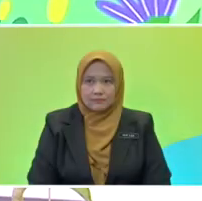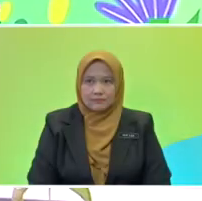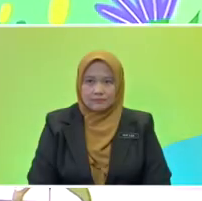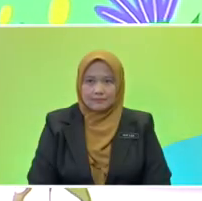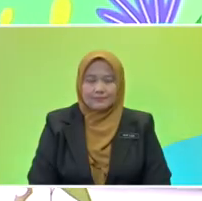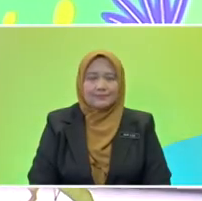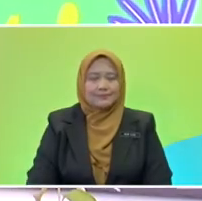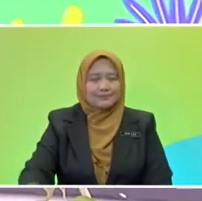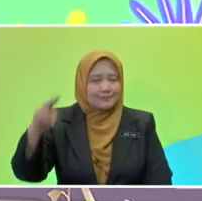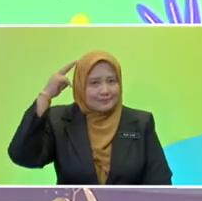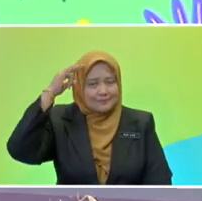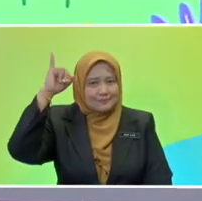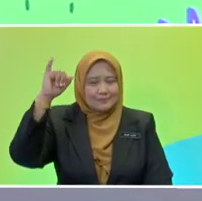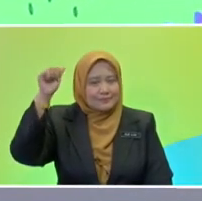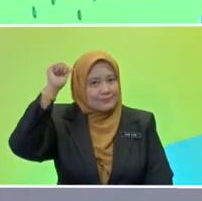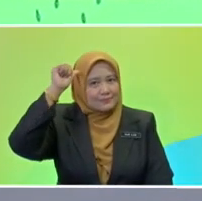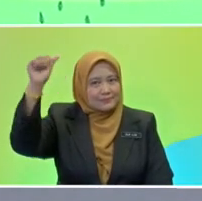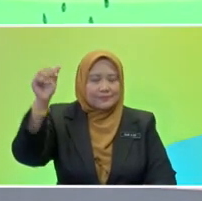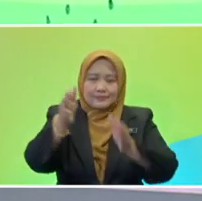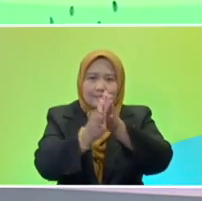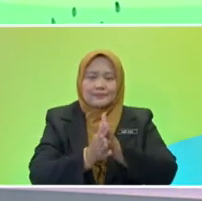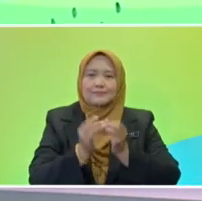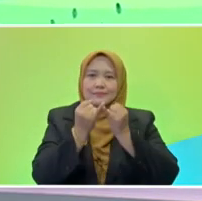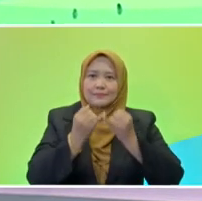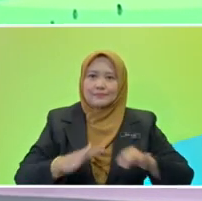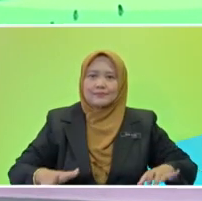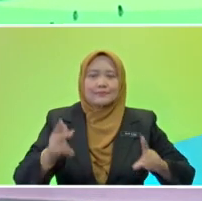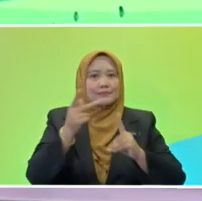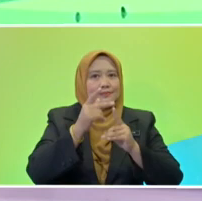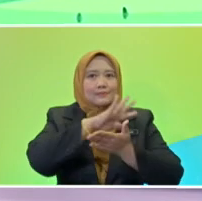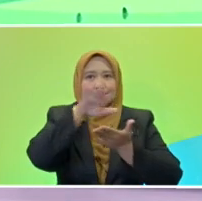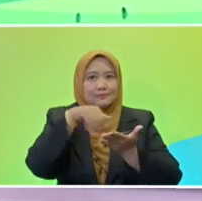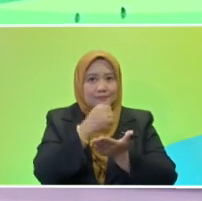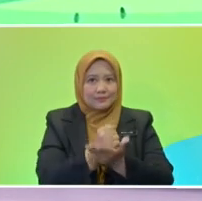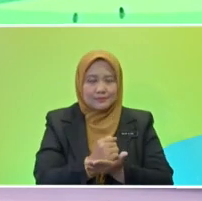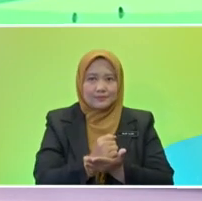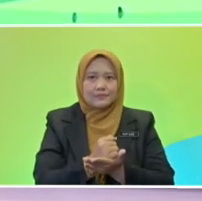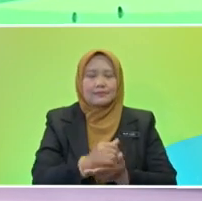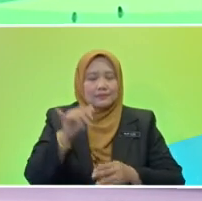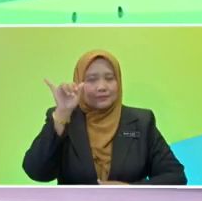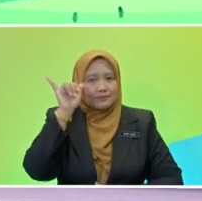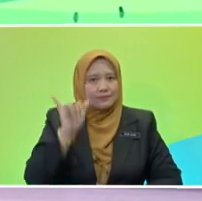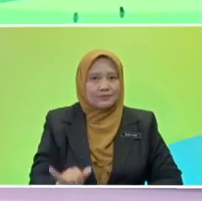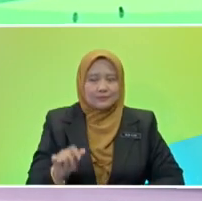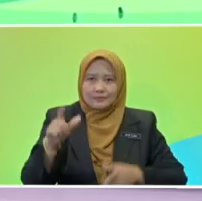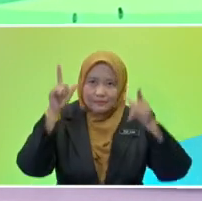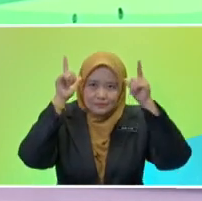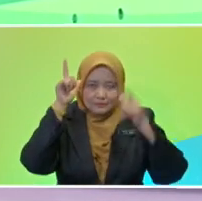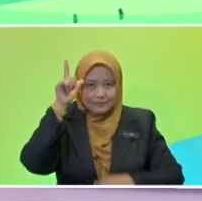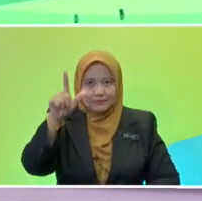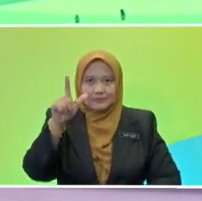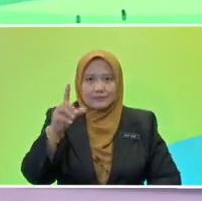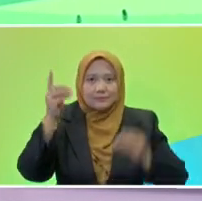Hai assalamualaikum Salam sejahtera kepada semua yang sudah menyaksikan tahap 1 Didik tv cvm bersama saya